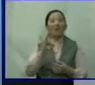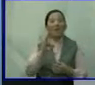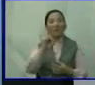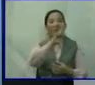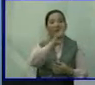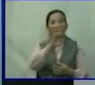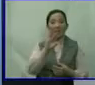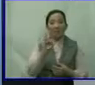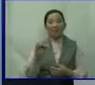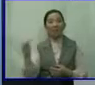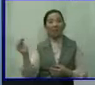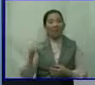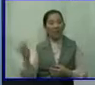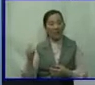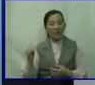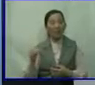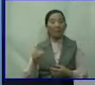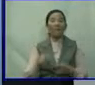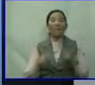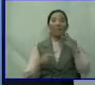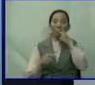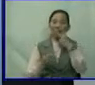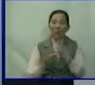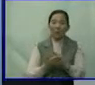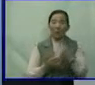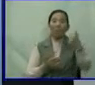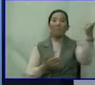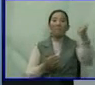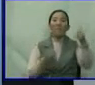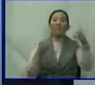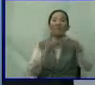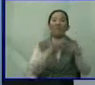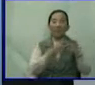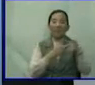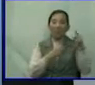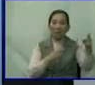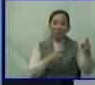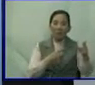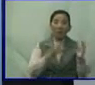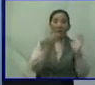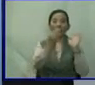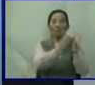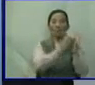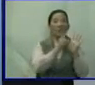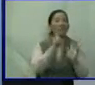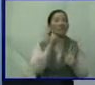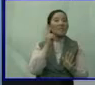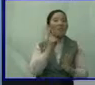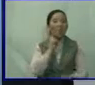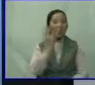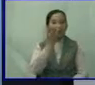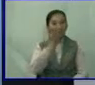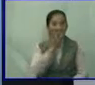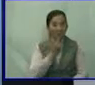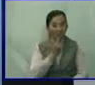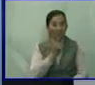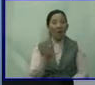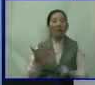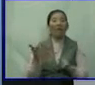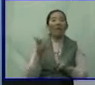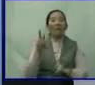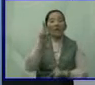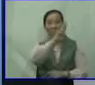феврале. Посмотрим. Первая фирма у нас обозначена зелененьким цветом.